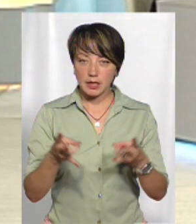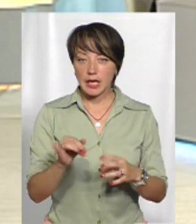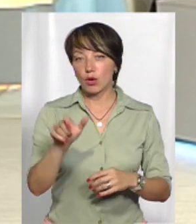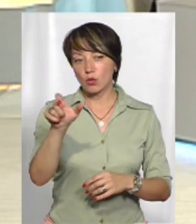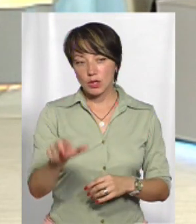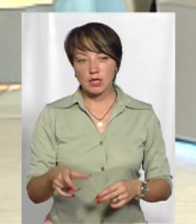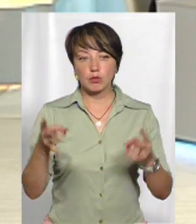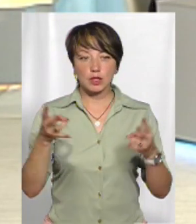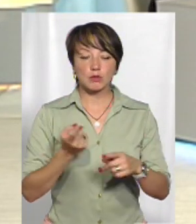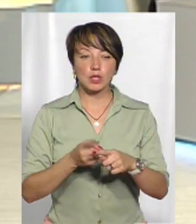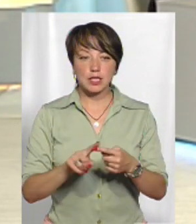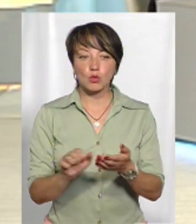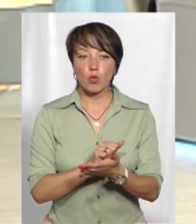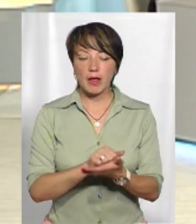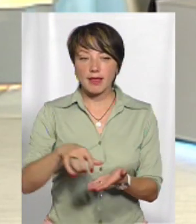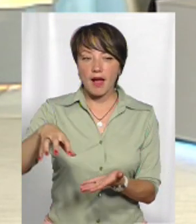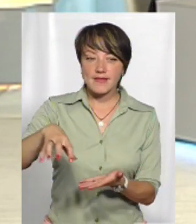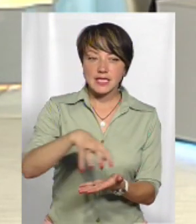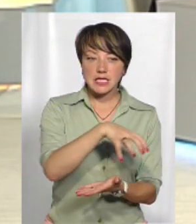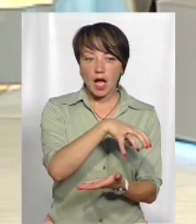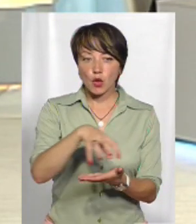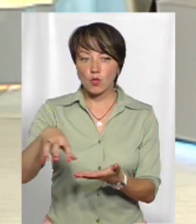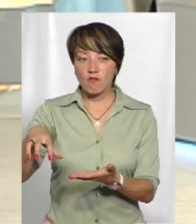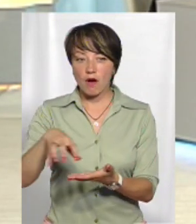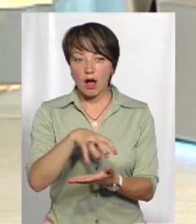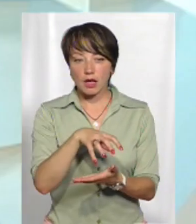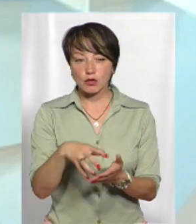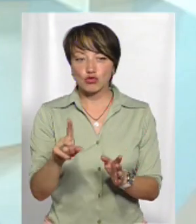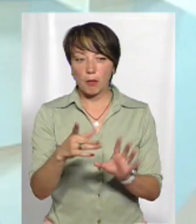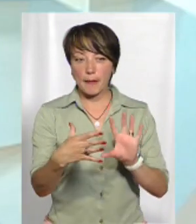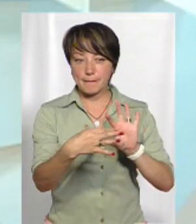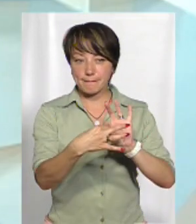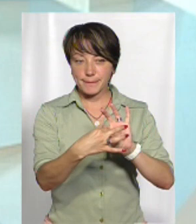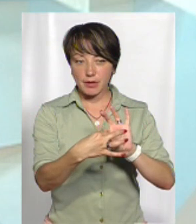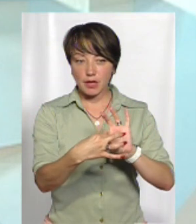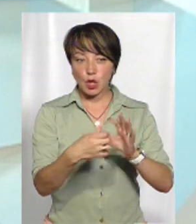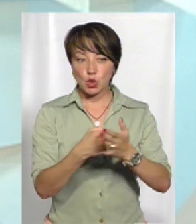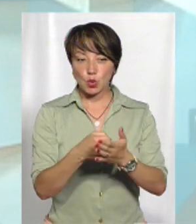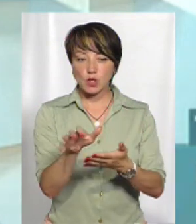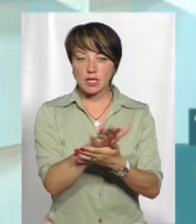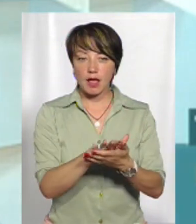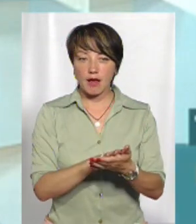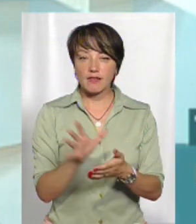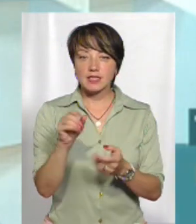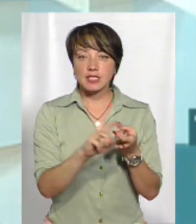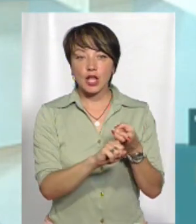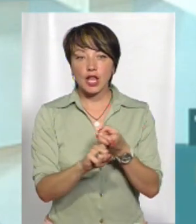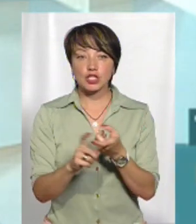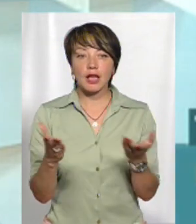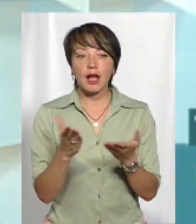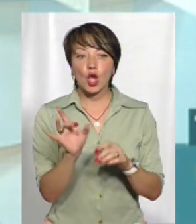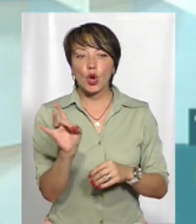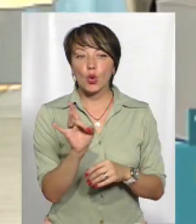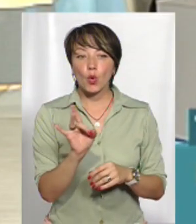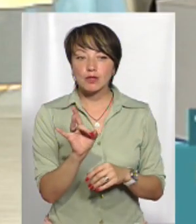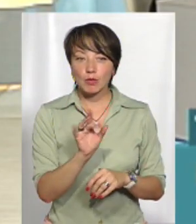і людині потрібно ці документи відсканувати для того, щоб їх прикріпити до заяви. Все залежить від того, який